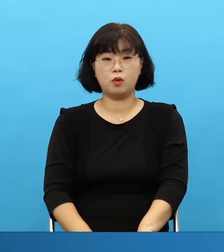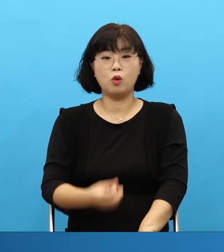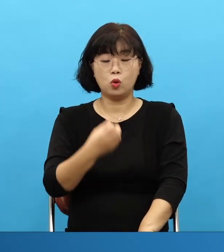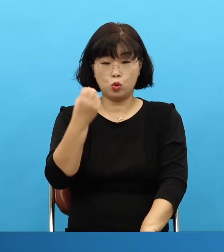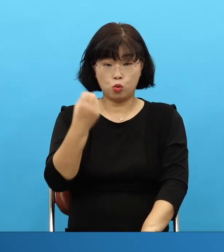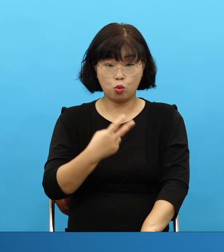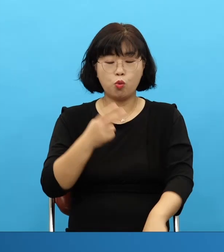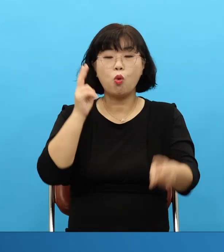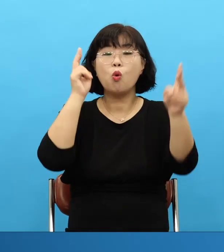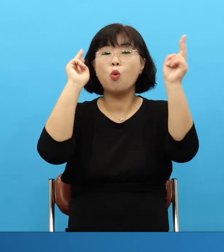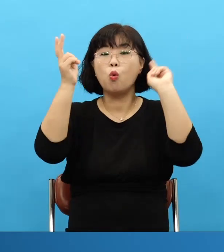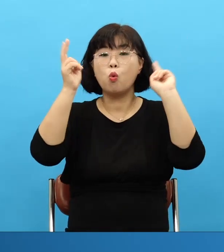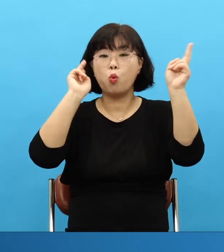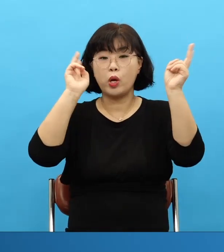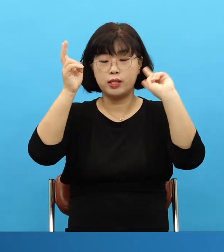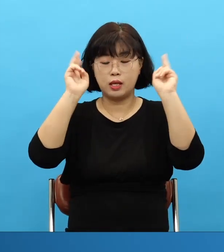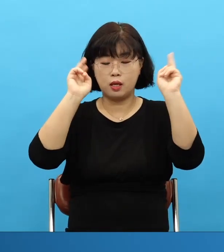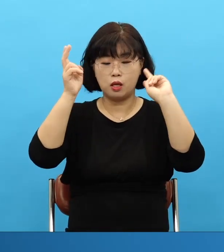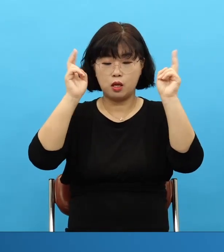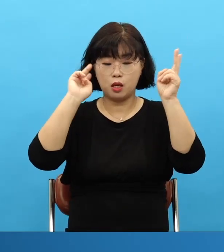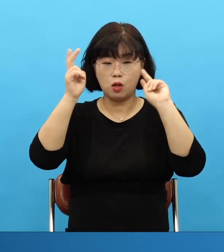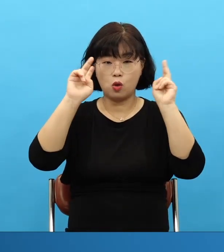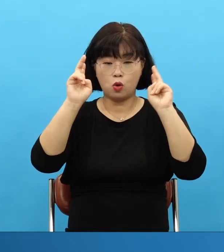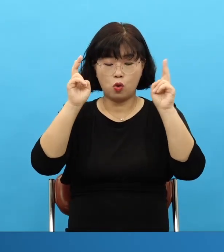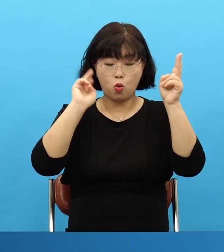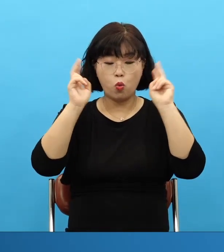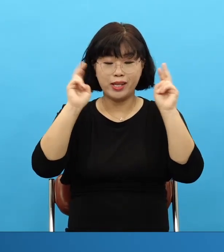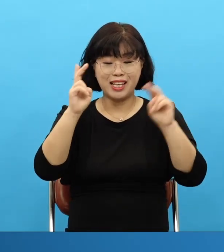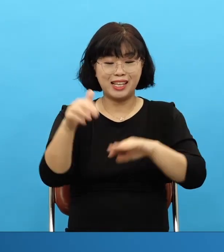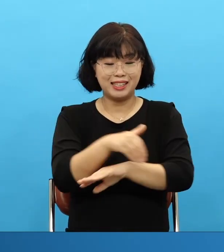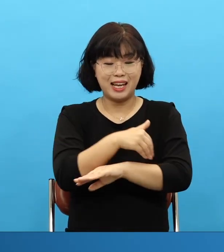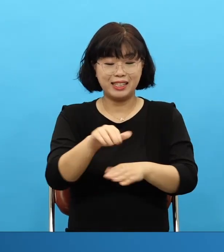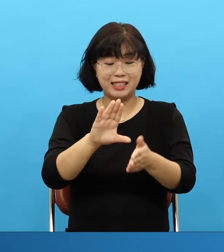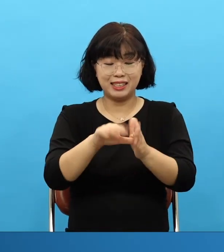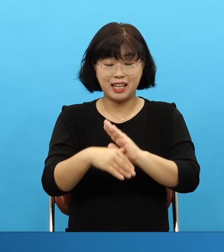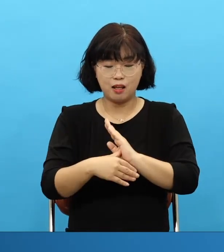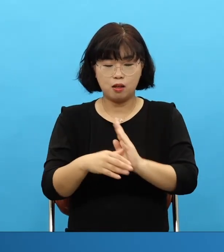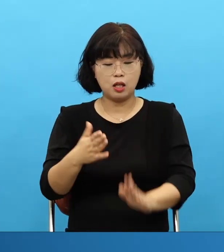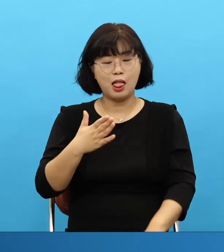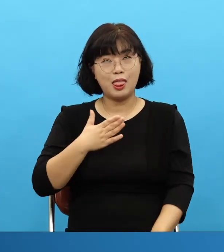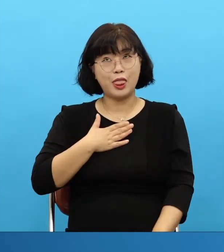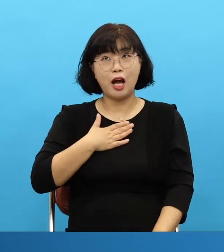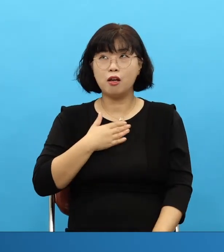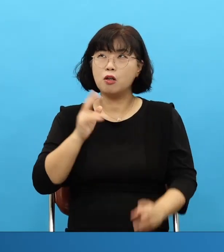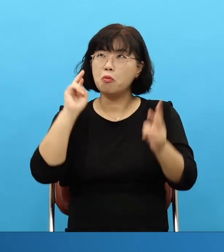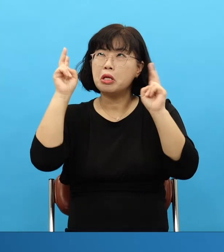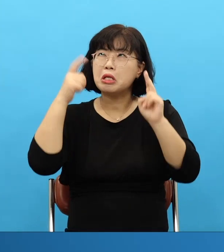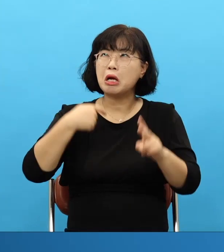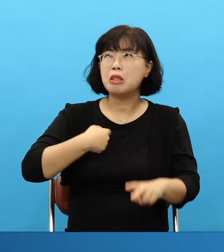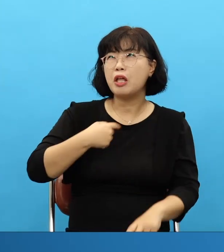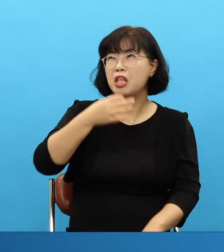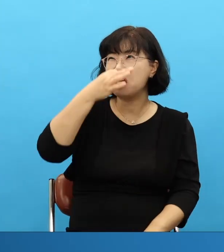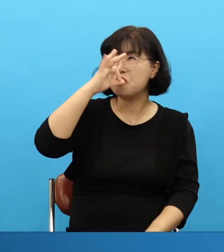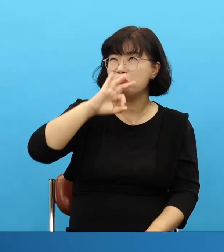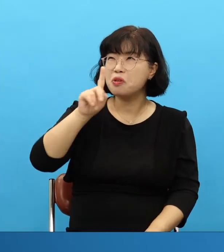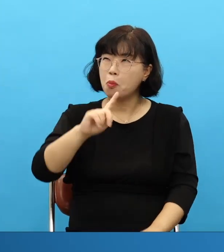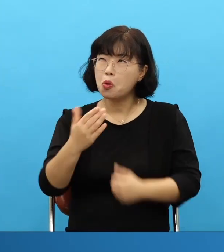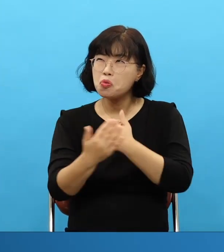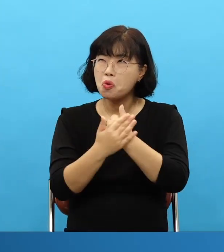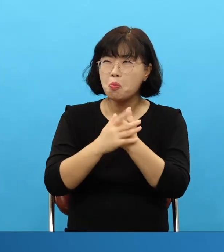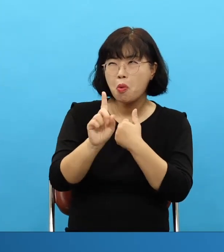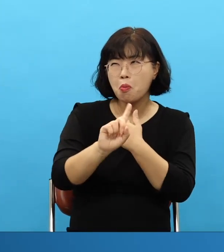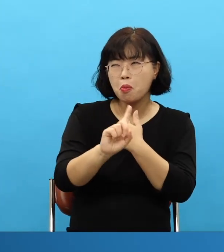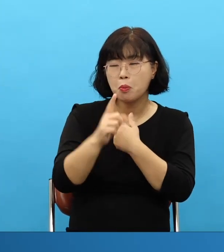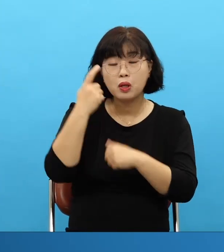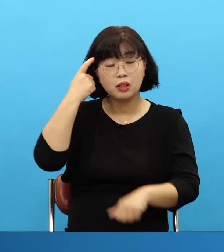다니는 사람은 내가 무슨 이익이 있을까 이렇게 다니거든요. And usually when people go to their workplaces, they always calculate and consider what is of profit